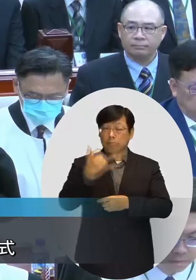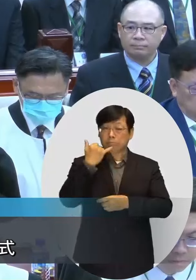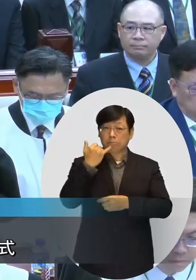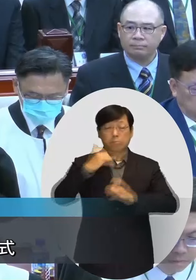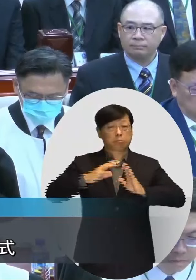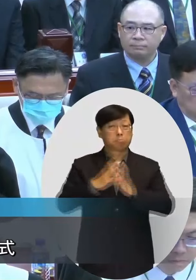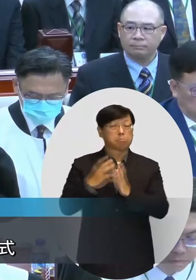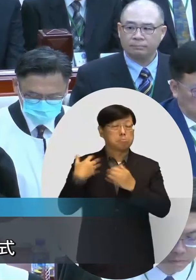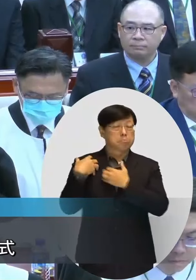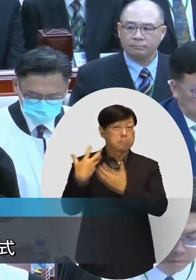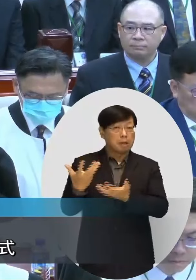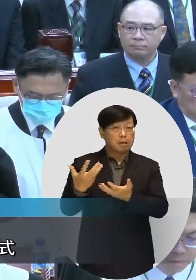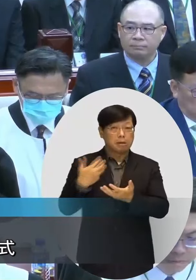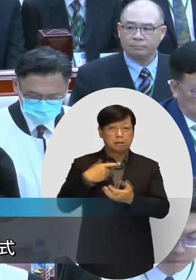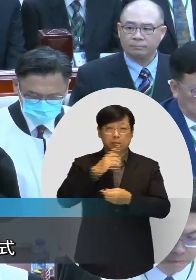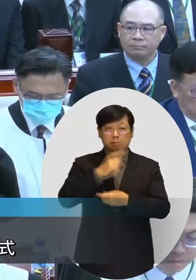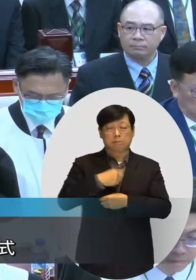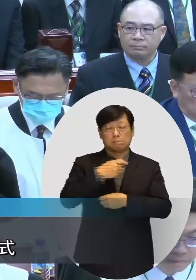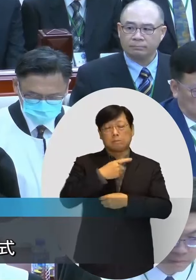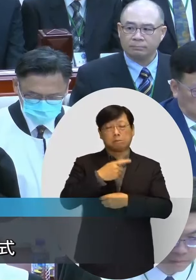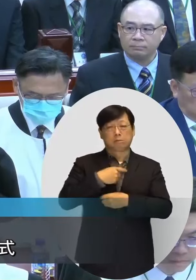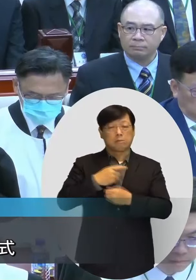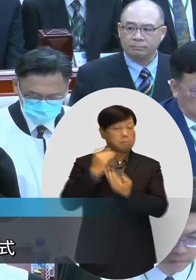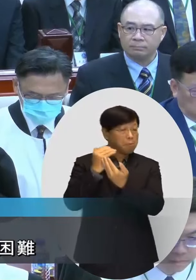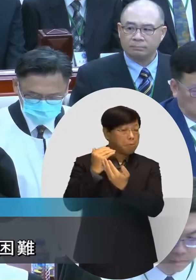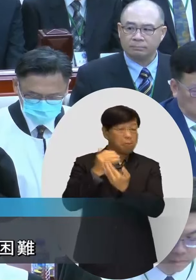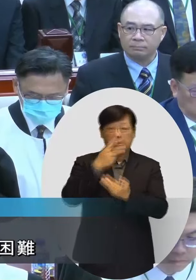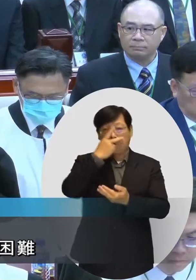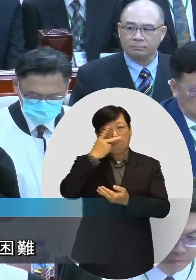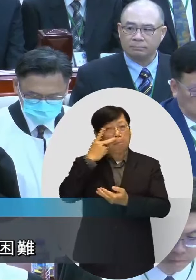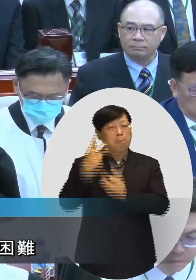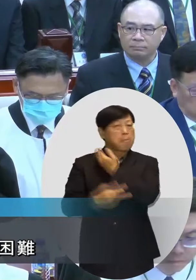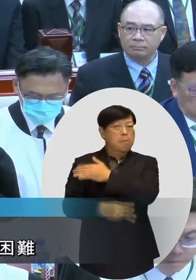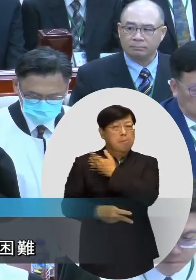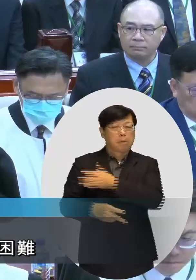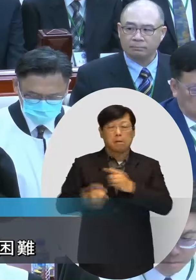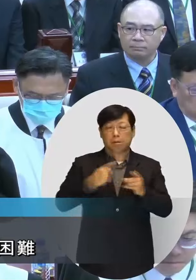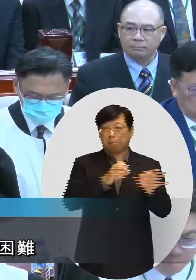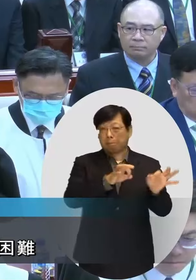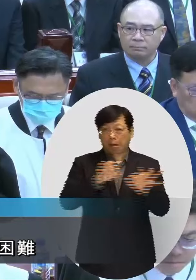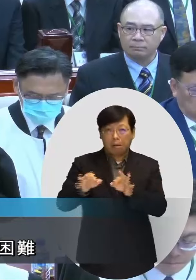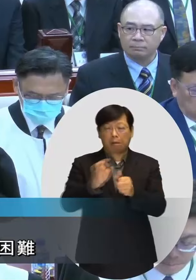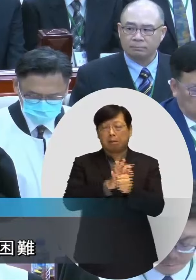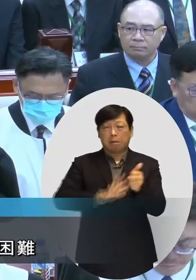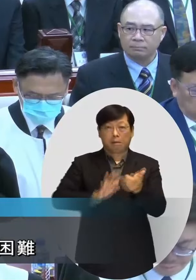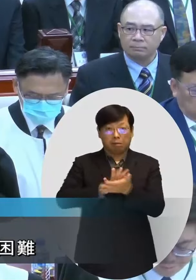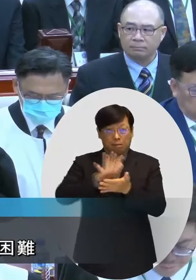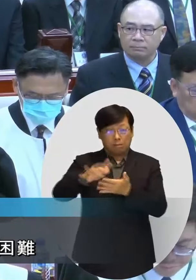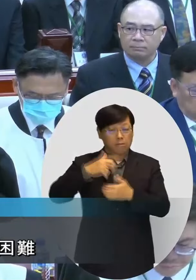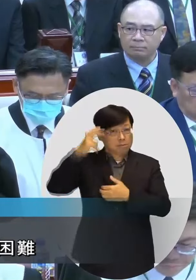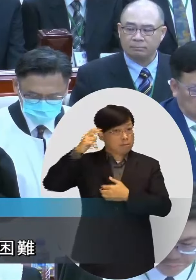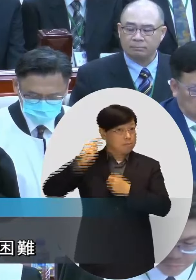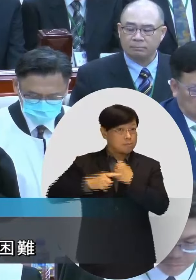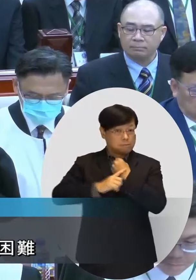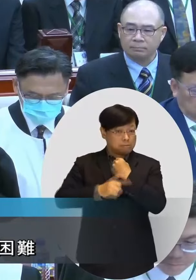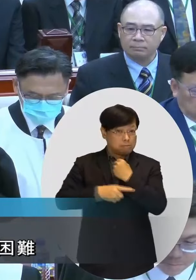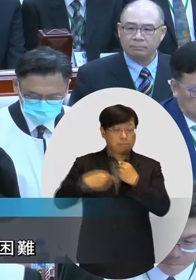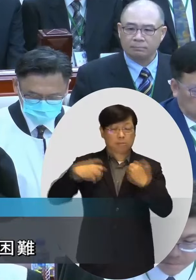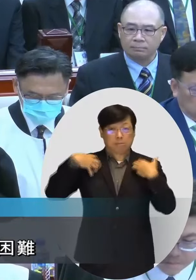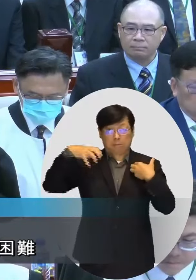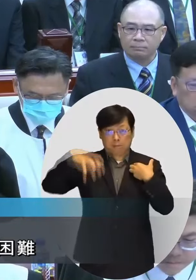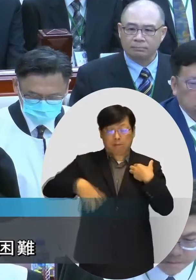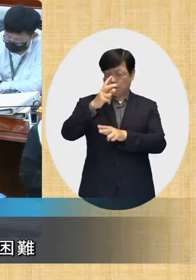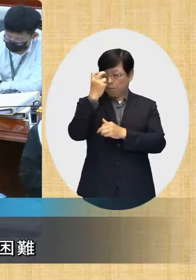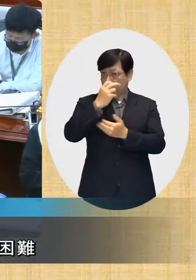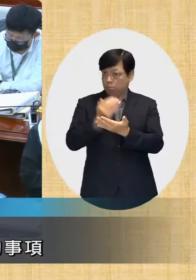表就能透过摆烂的方式呢，不予审查等规定，造成未来的宪政机关的